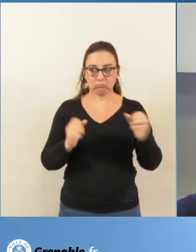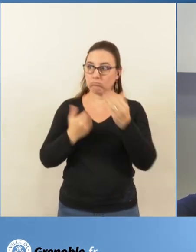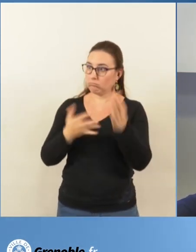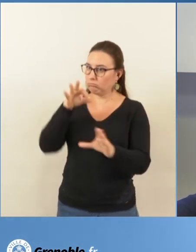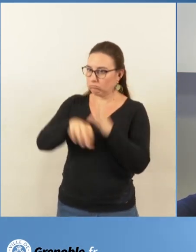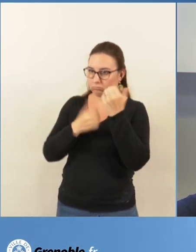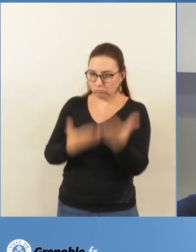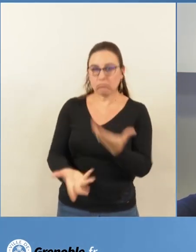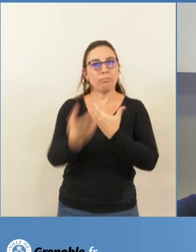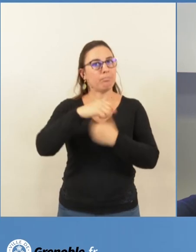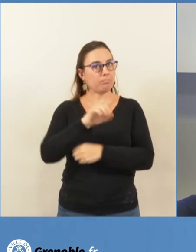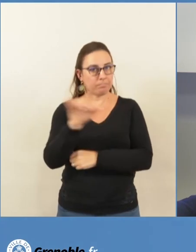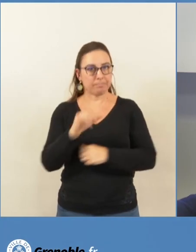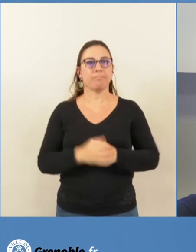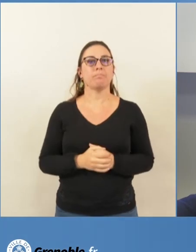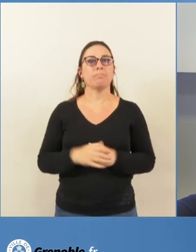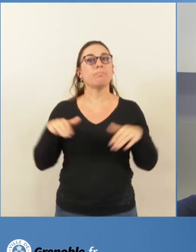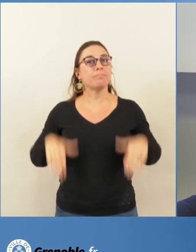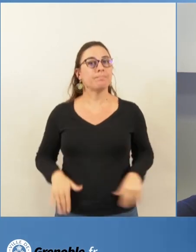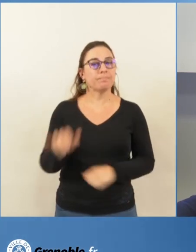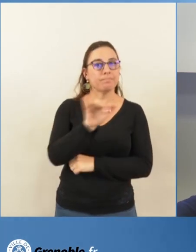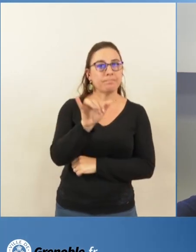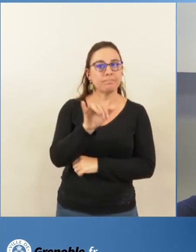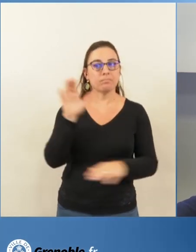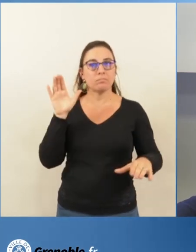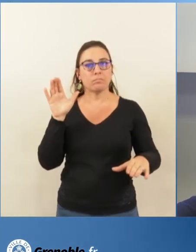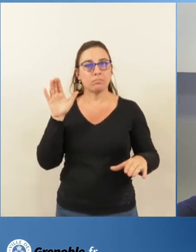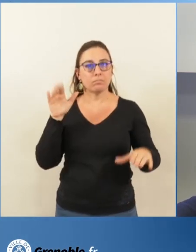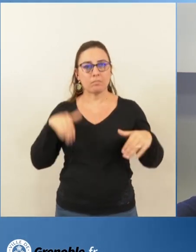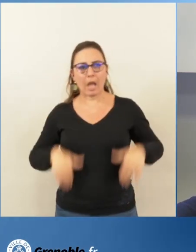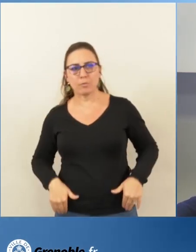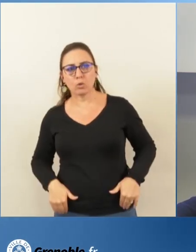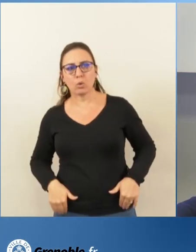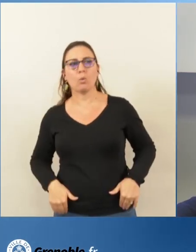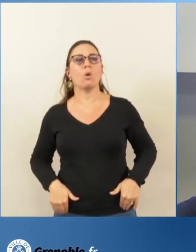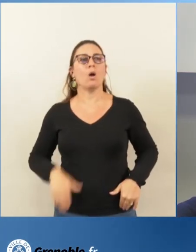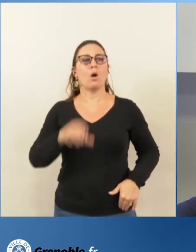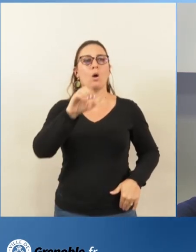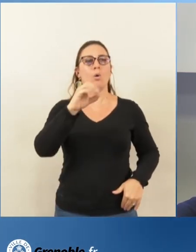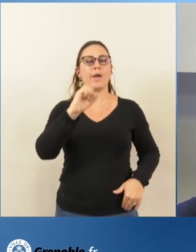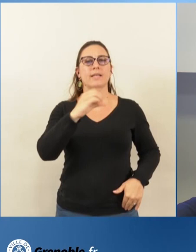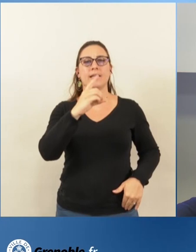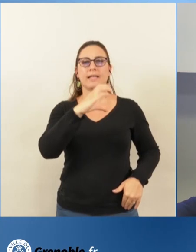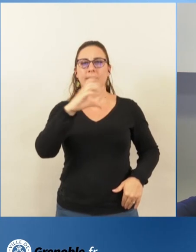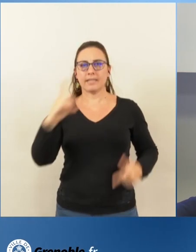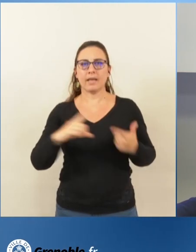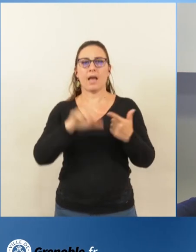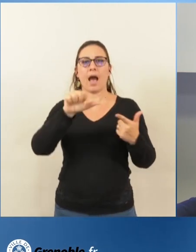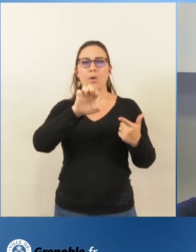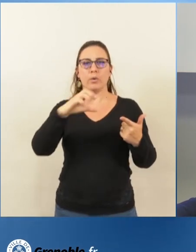qui ne prend pas par au vote qui s'abstient qui va abstention donc de oscdc AEC